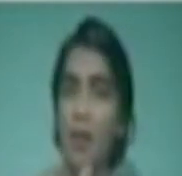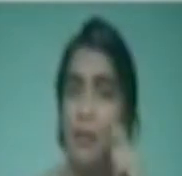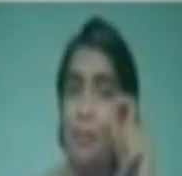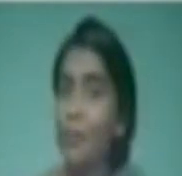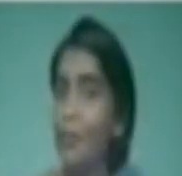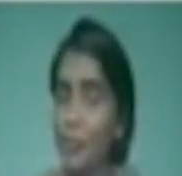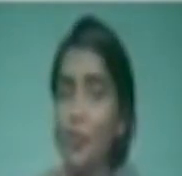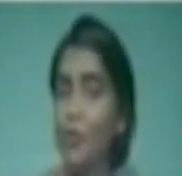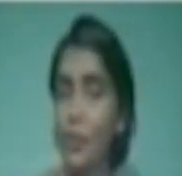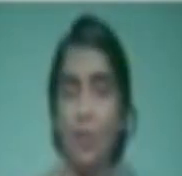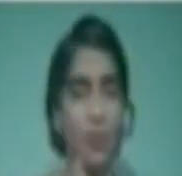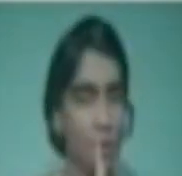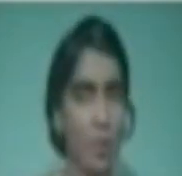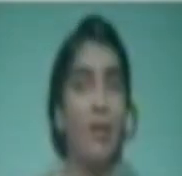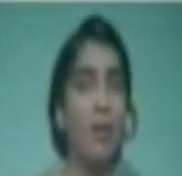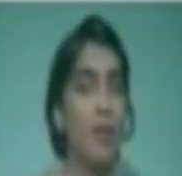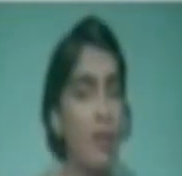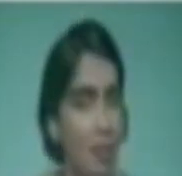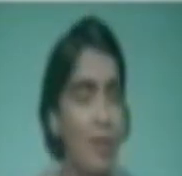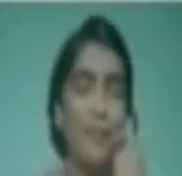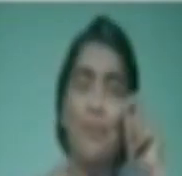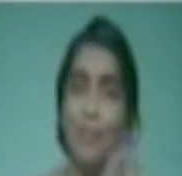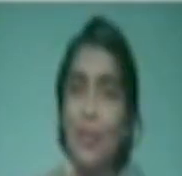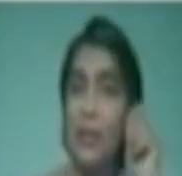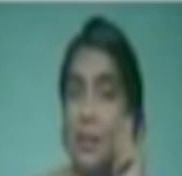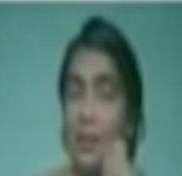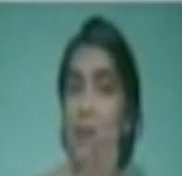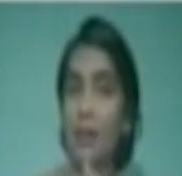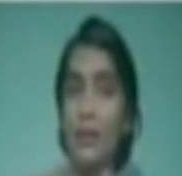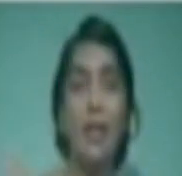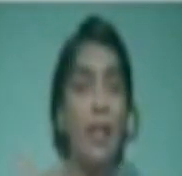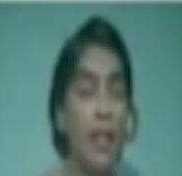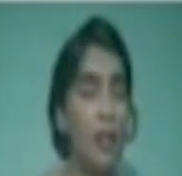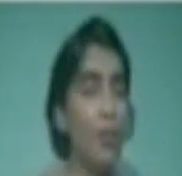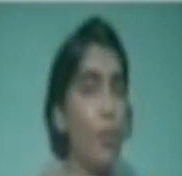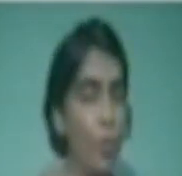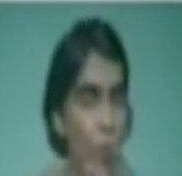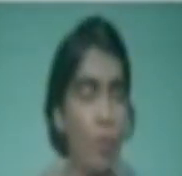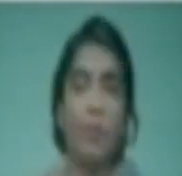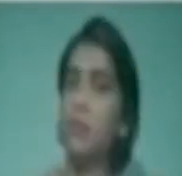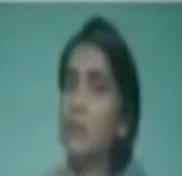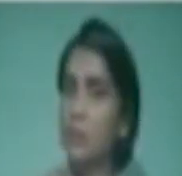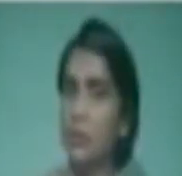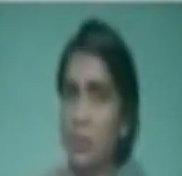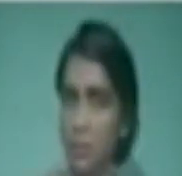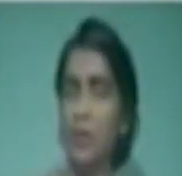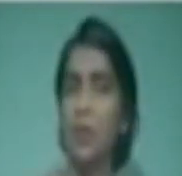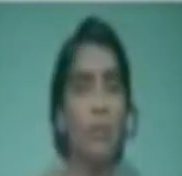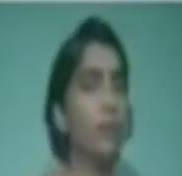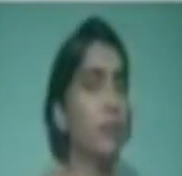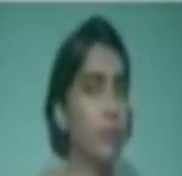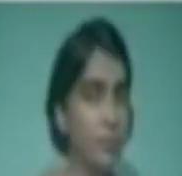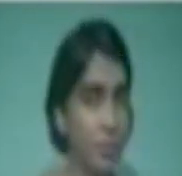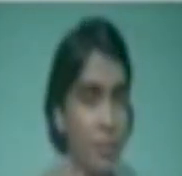ජනපරපුර වෙනුවෙන් හඬනගපු මේ රටේම පුරවැසියන් ත්‍රස්තවාදයේ වැළැක්වීමේ පනත යටතේ මේ විදියට සිරගත